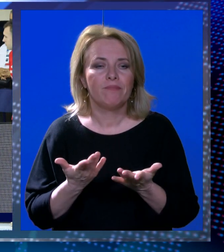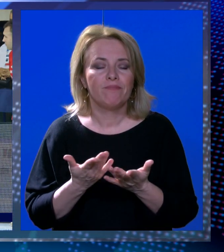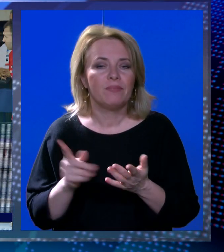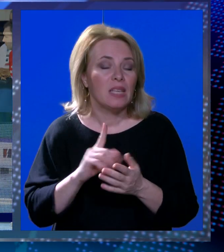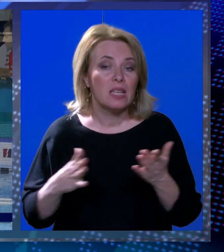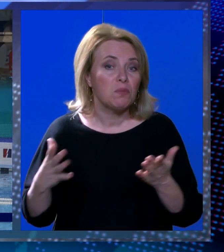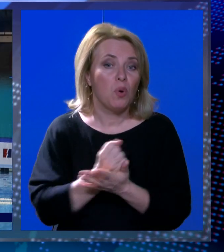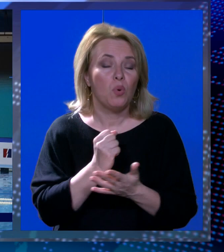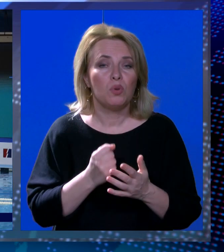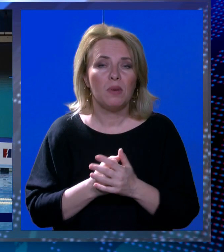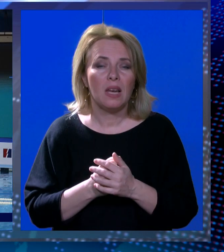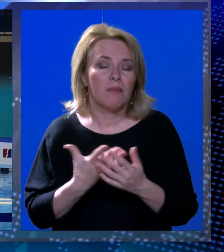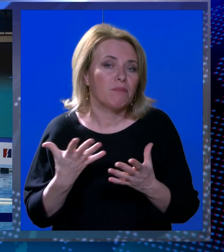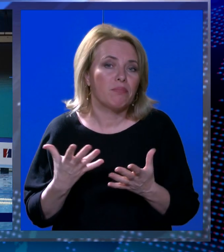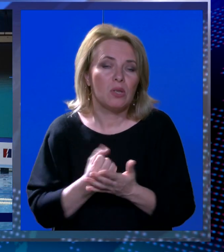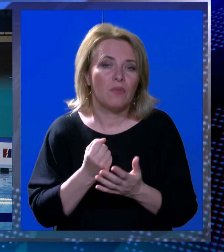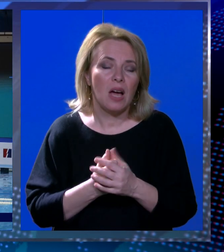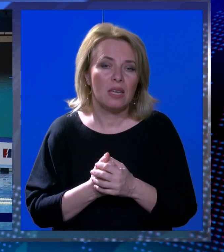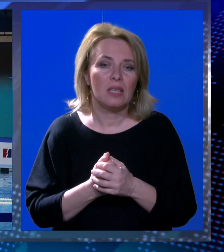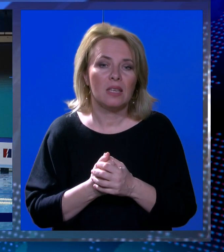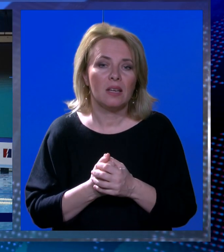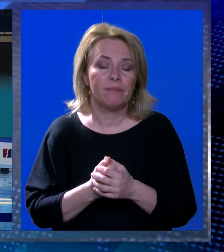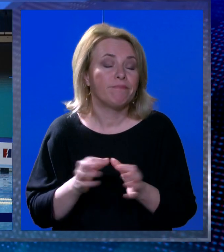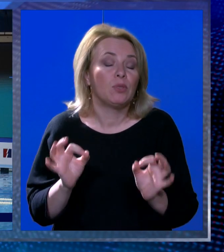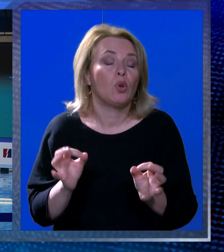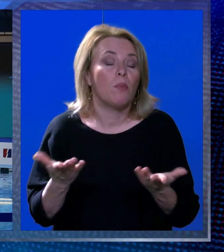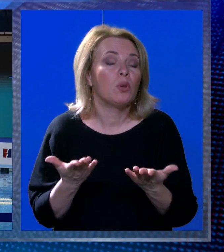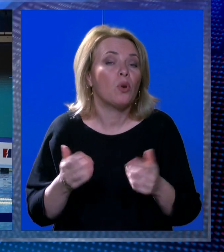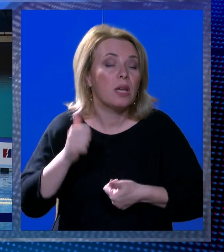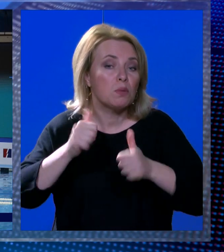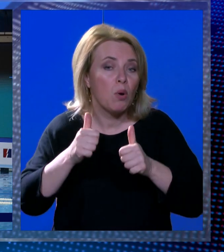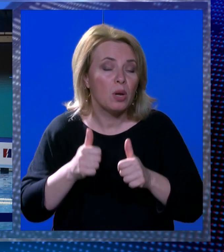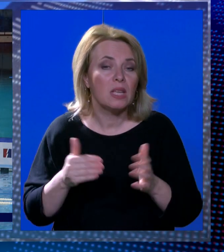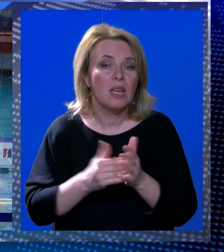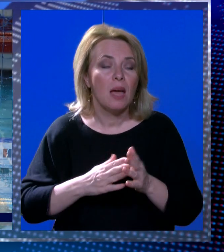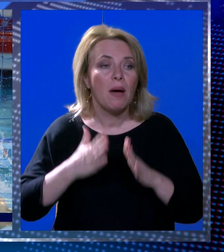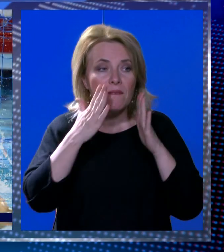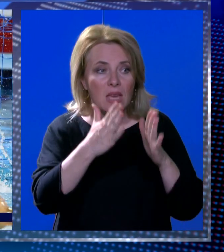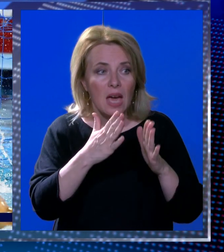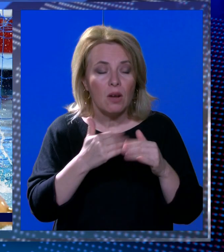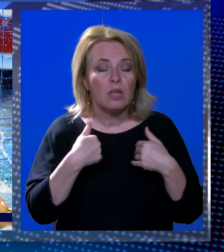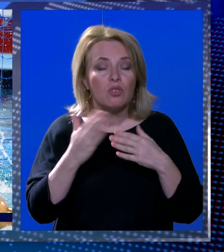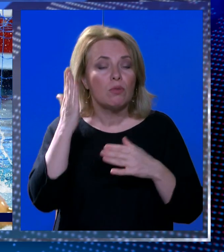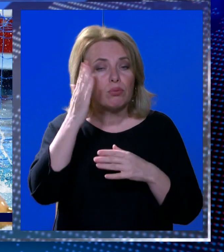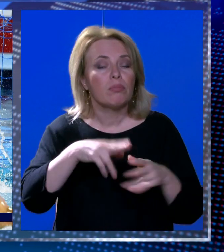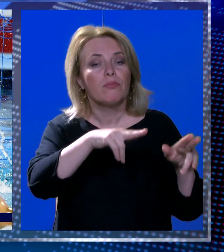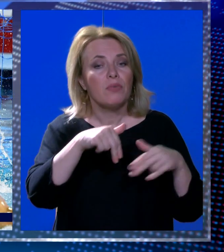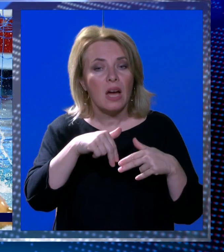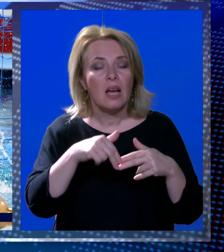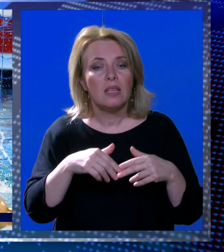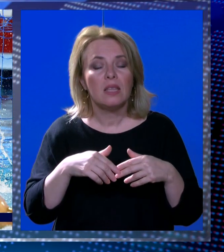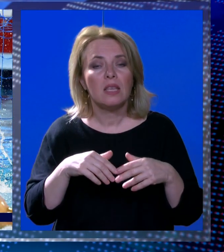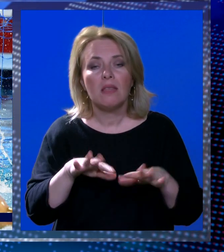smo sve u svojim rukama, nismo uspjeli to materializirati. Ali dobro, evo, kažem, to je sport, treba vjerovati da nam se to negdje